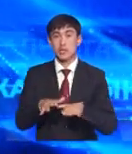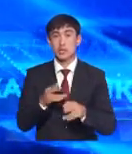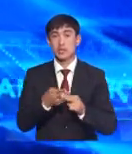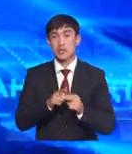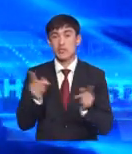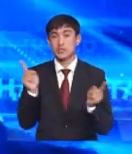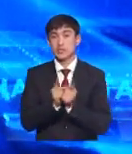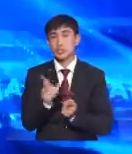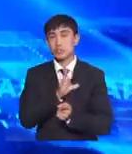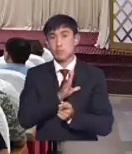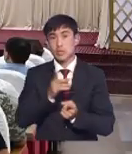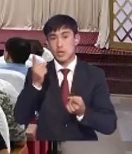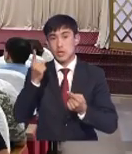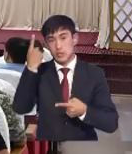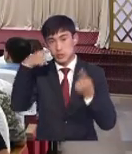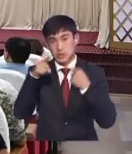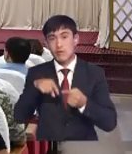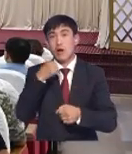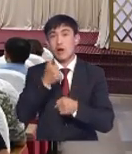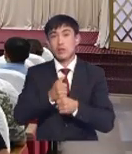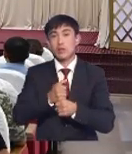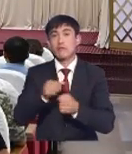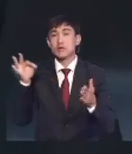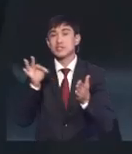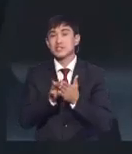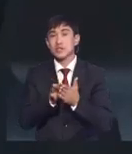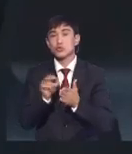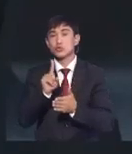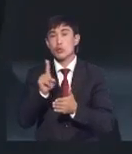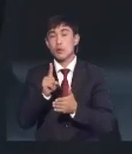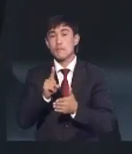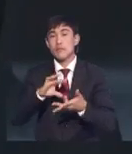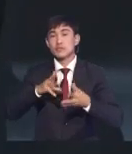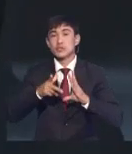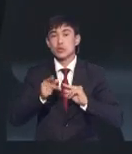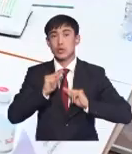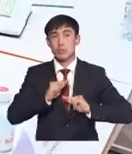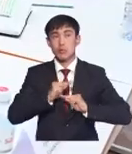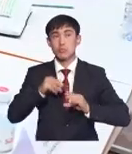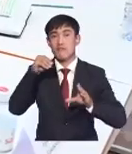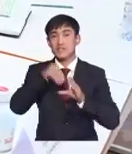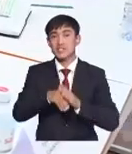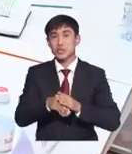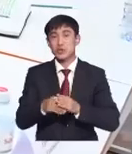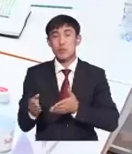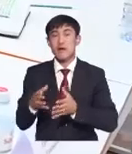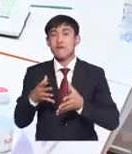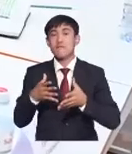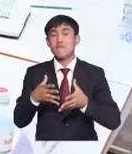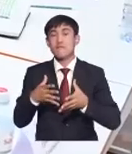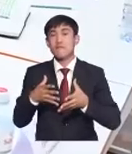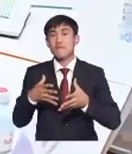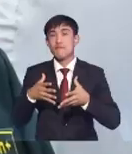организаторы мероприятия, данная встреча была инициирована с главной целью, чтобы подвести итоги работы по весеннему призыву, а